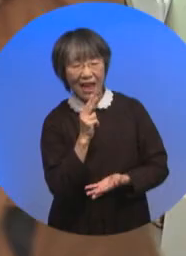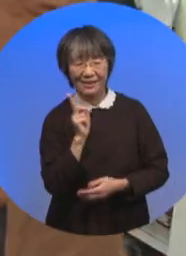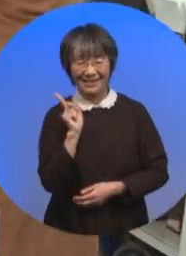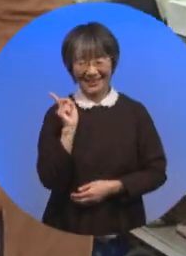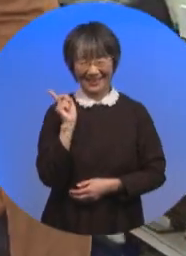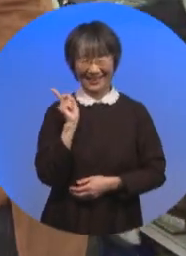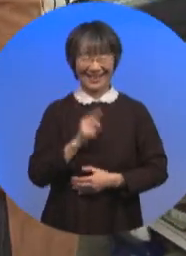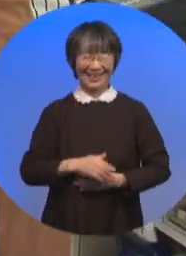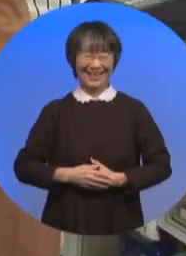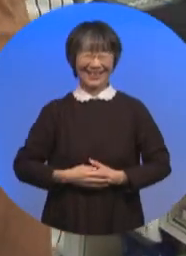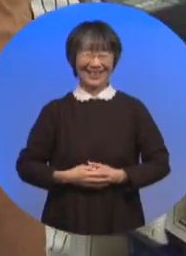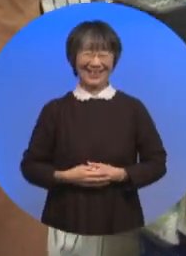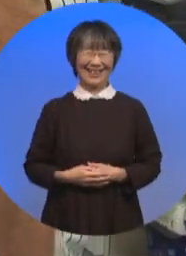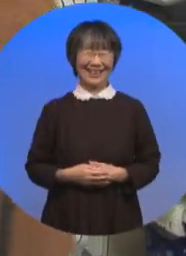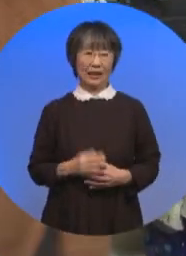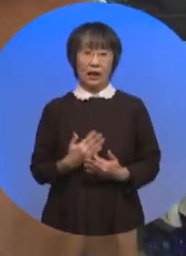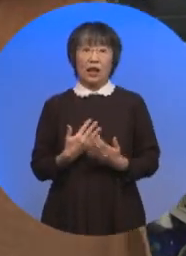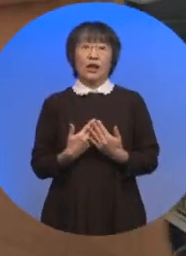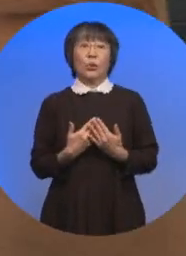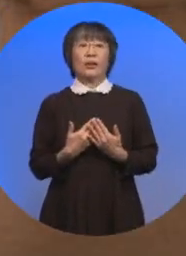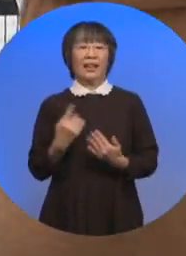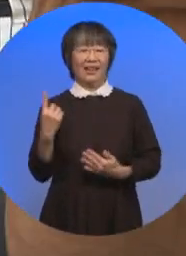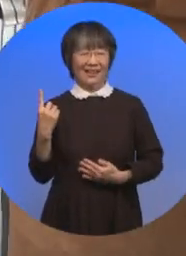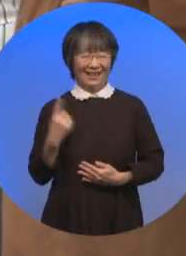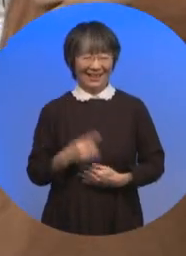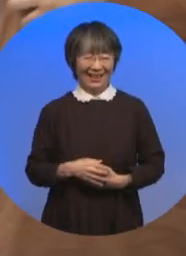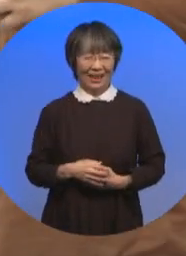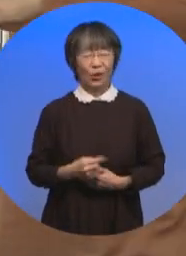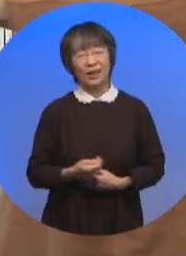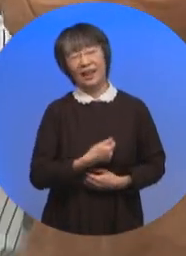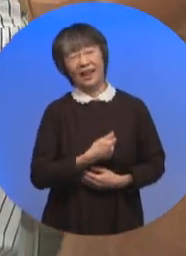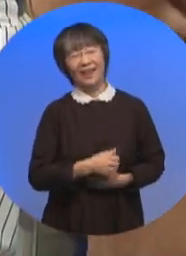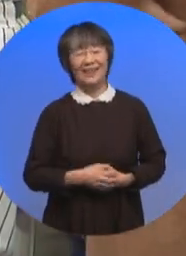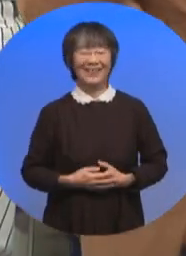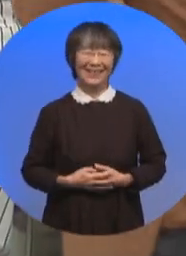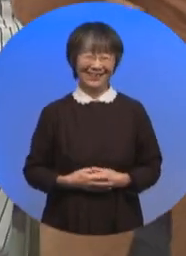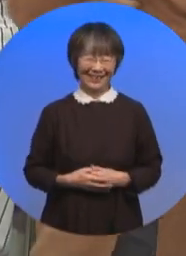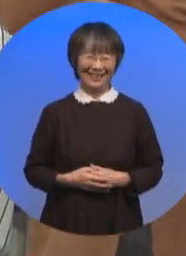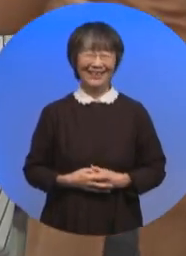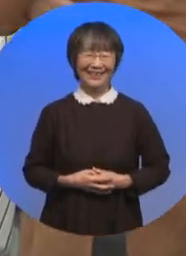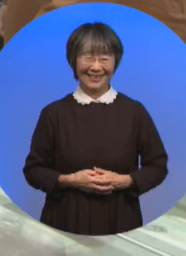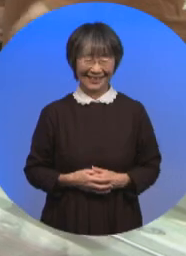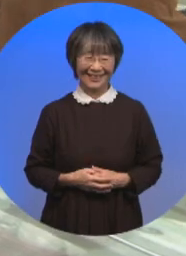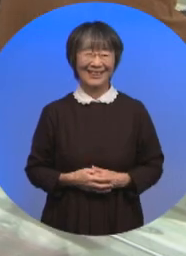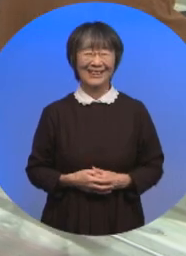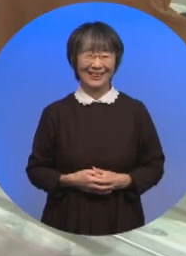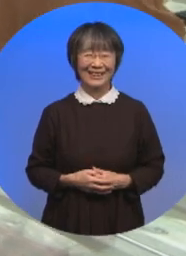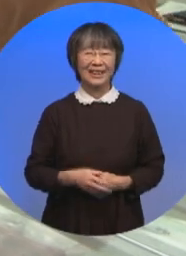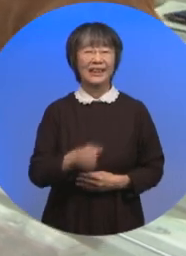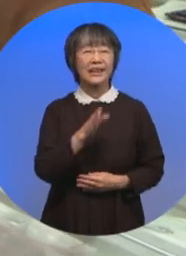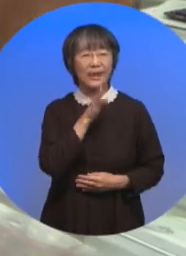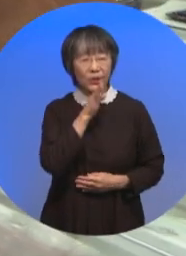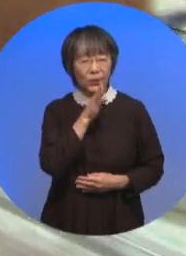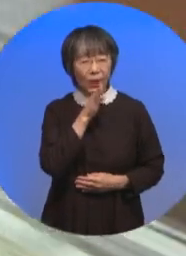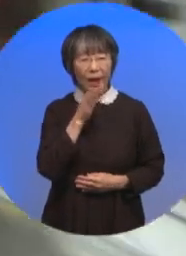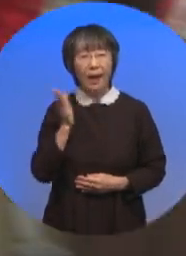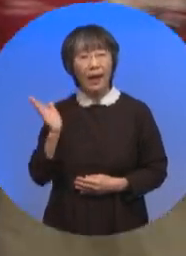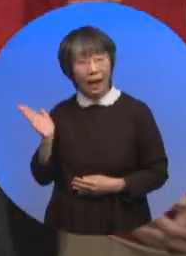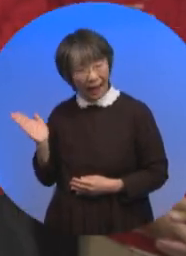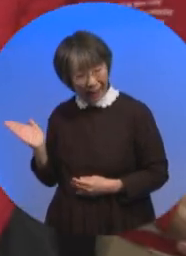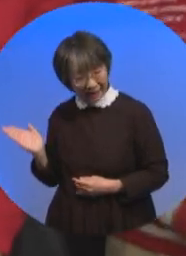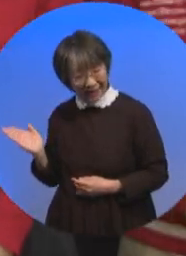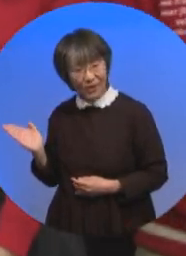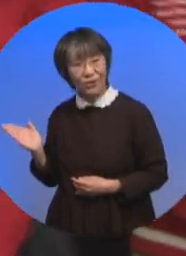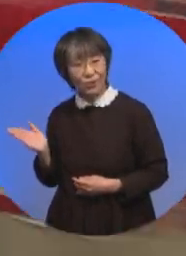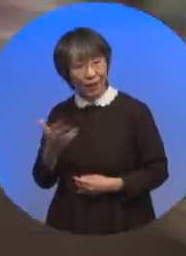してる 緊張してる緊張してる惜しかった惜しかった 実は80